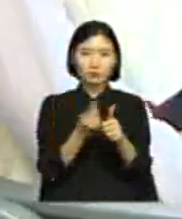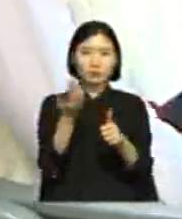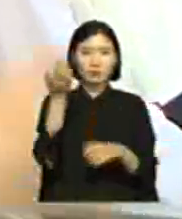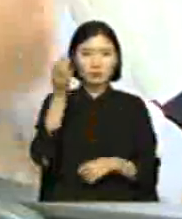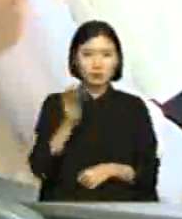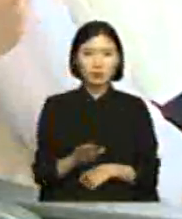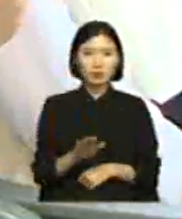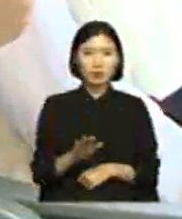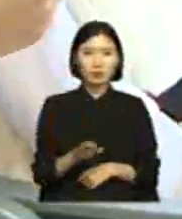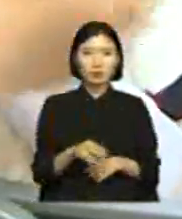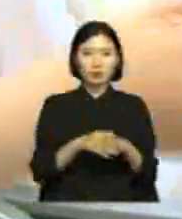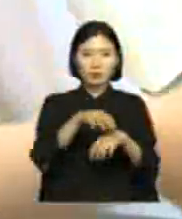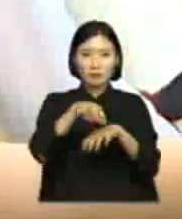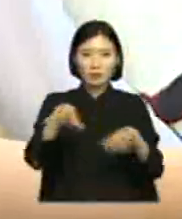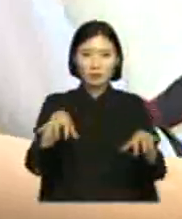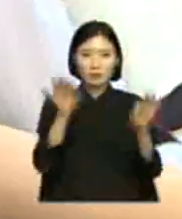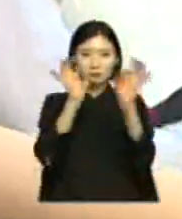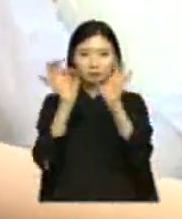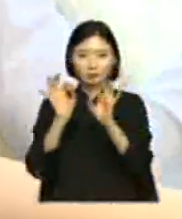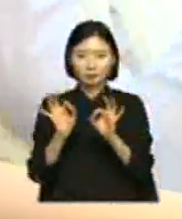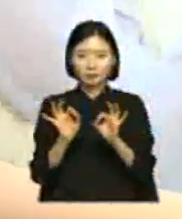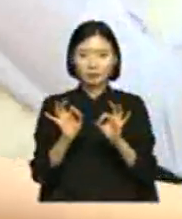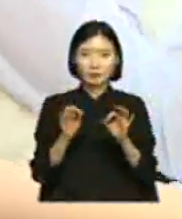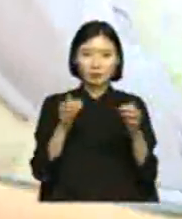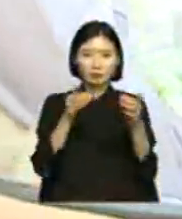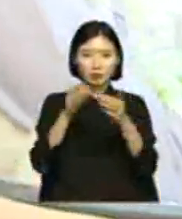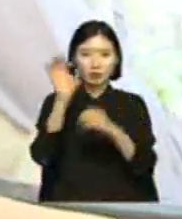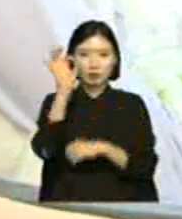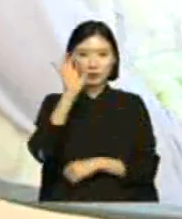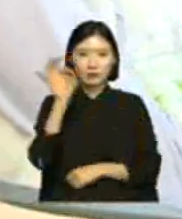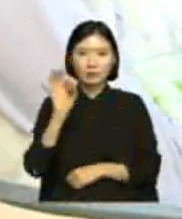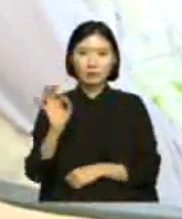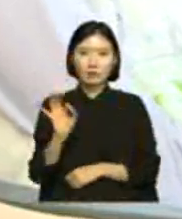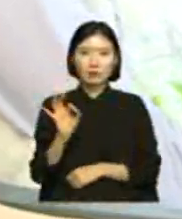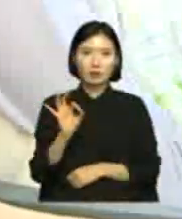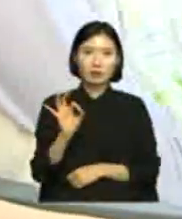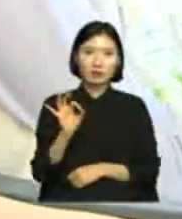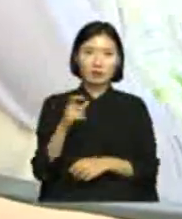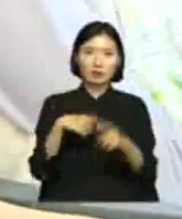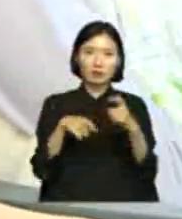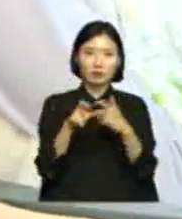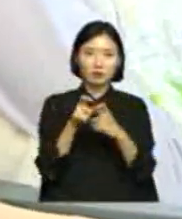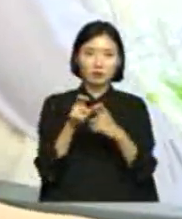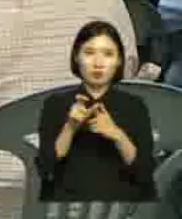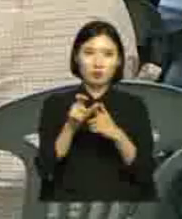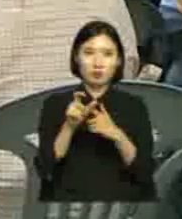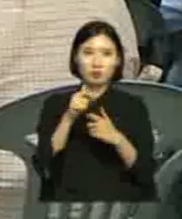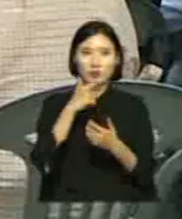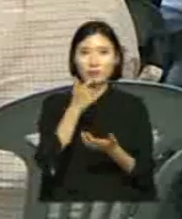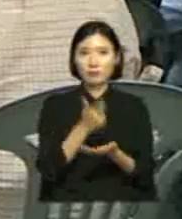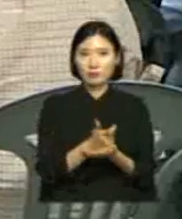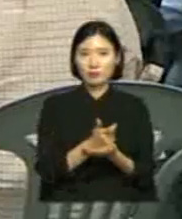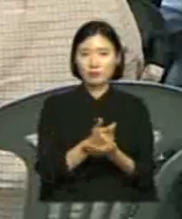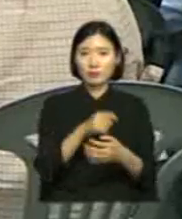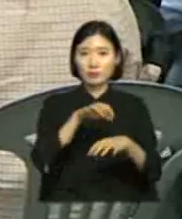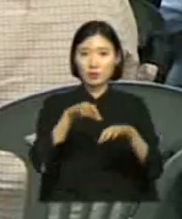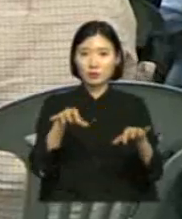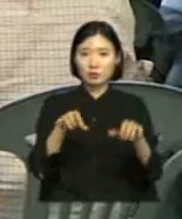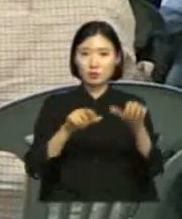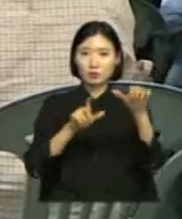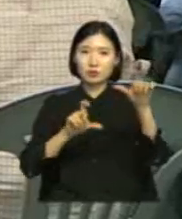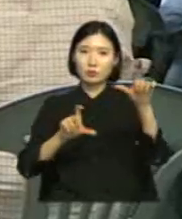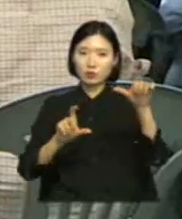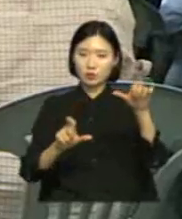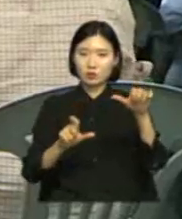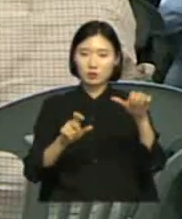말고 끝까지 돌아보면서 했기 때문에 좀 더 인상이 깊었고 마을에선 5월